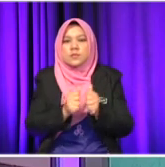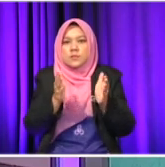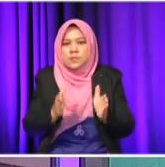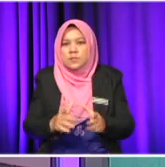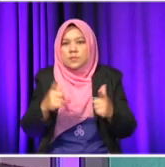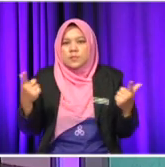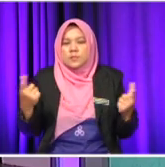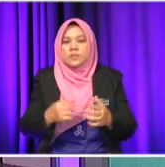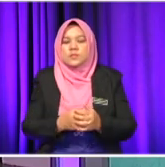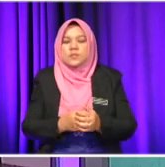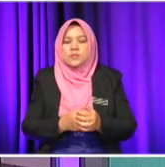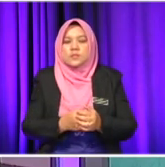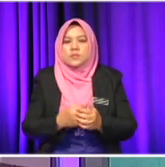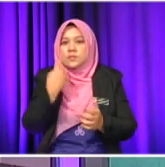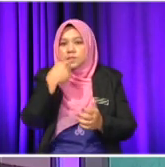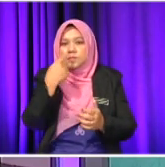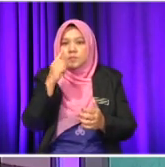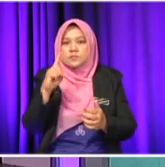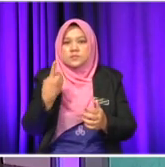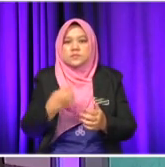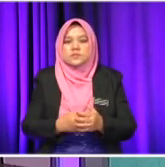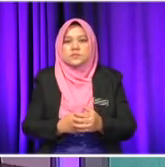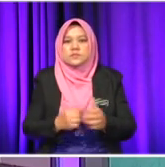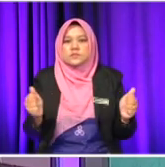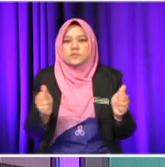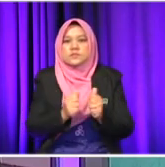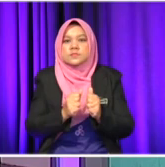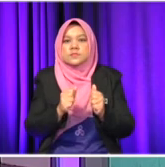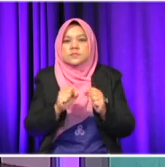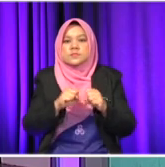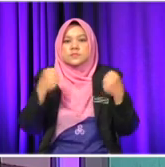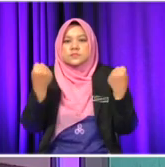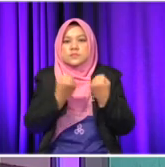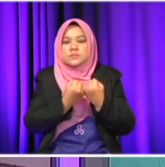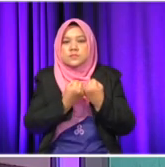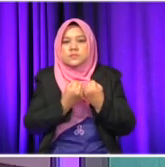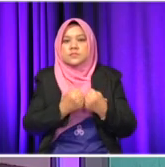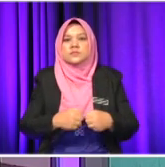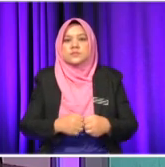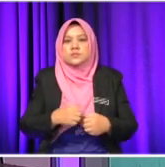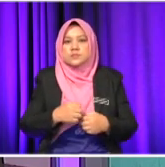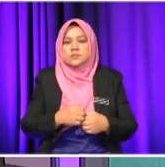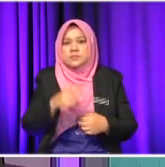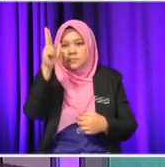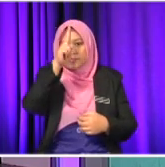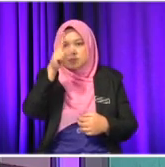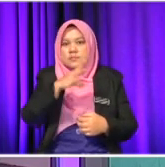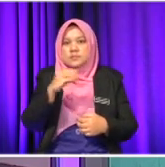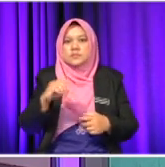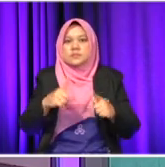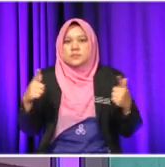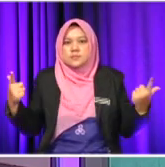kamu dengan siapa saja dengan Syarikat dengan kementerian dan sebagainya oke